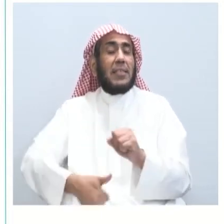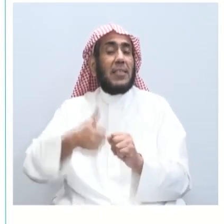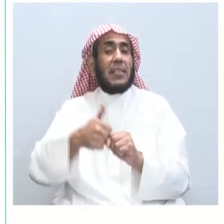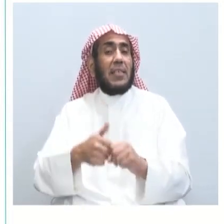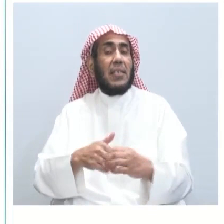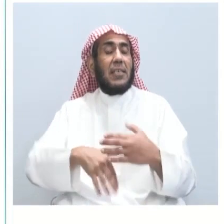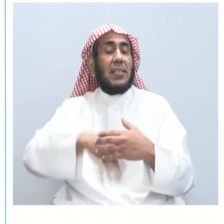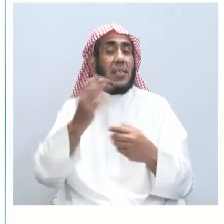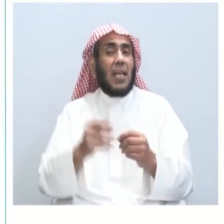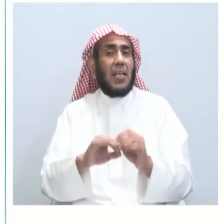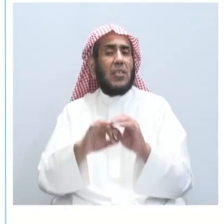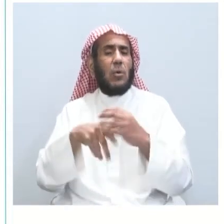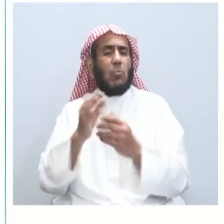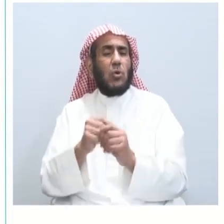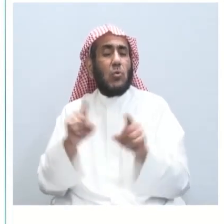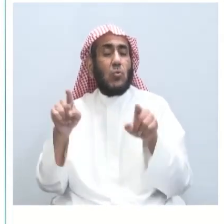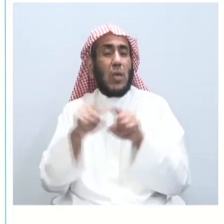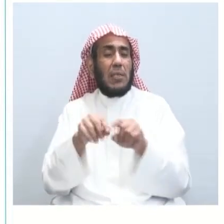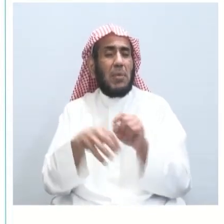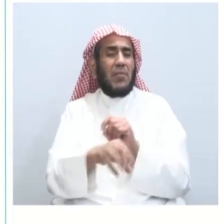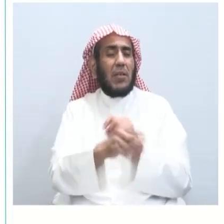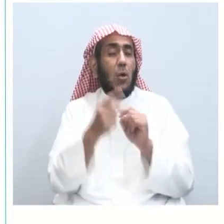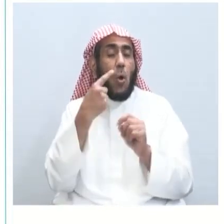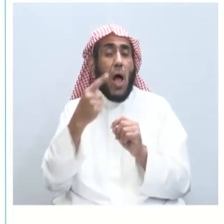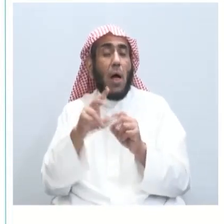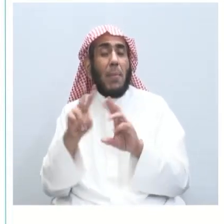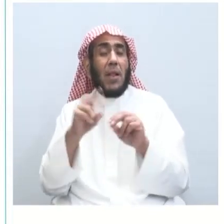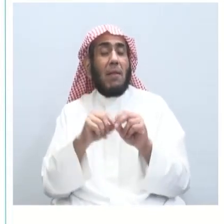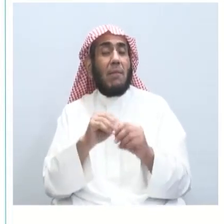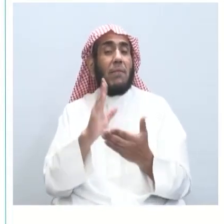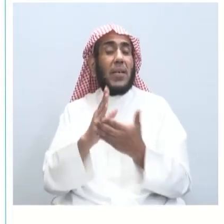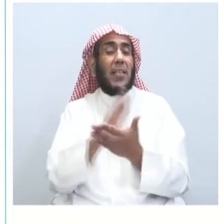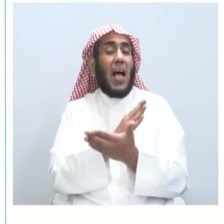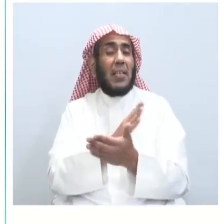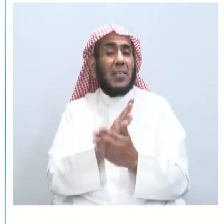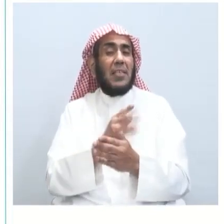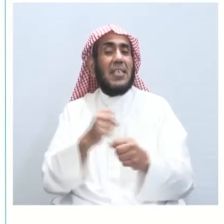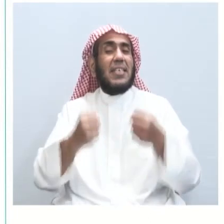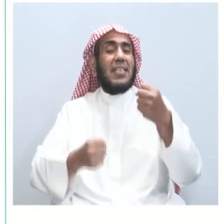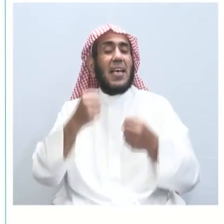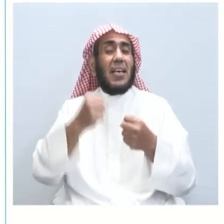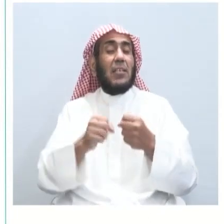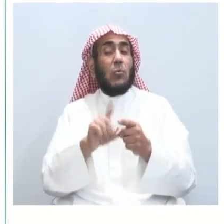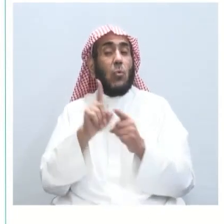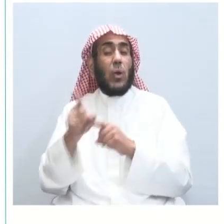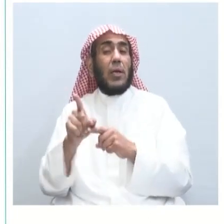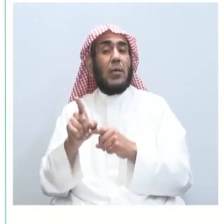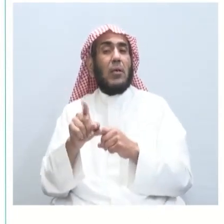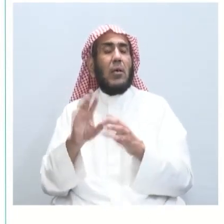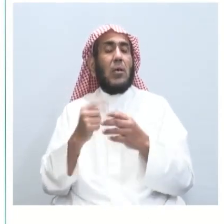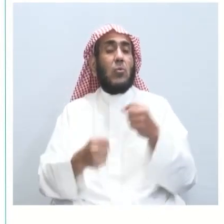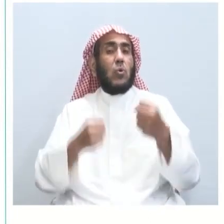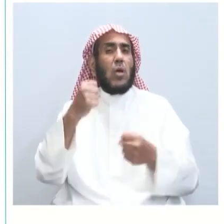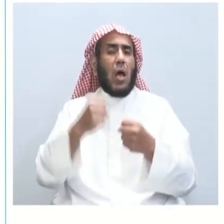منتجات تناسب هذه الفئات نلاحظ مثلا ذلك في قطاعات مثلا السيارات مثلا هنالك قد يكون